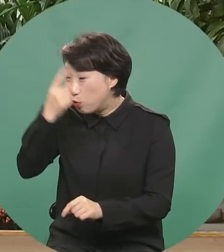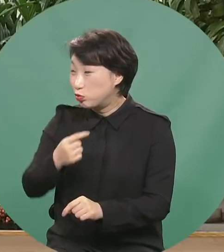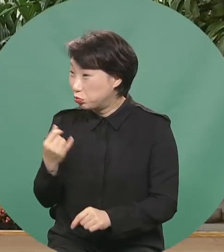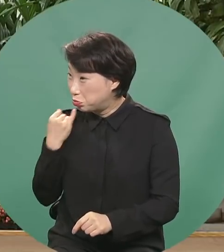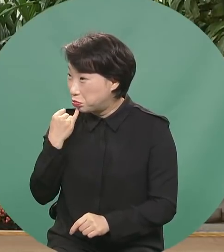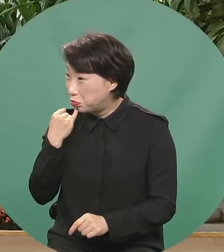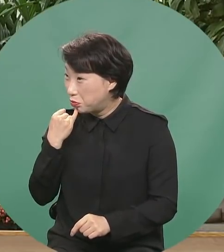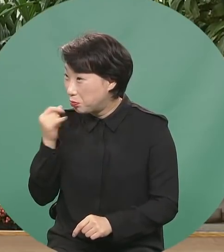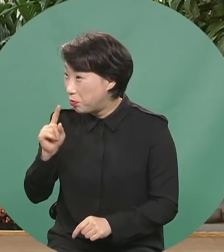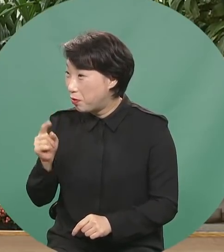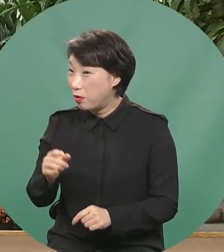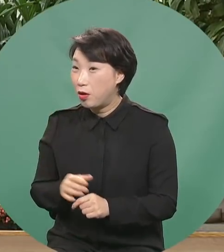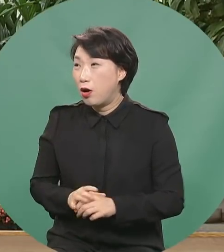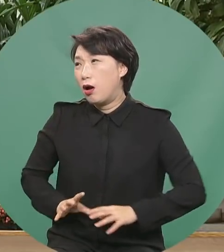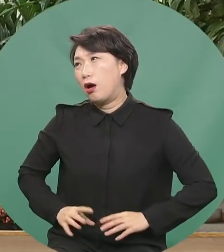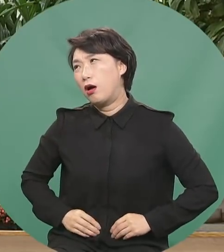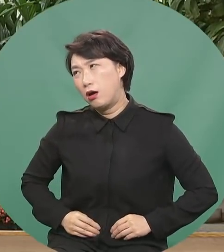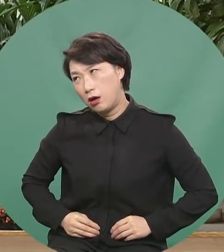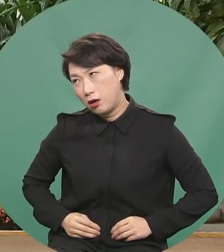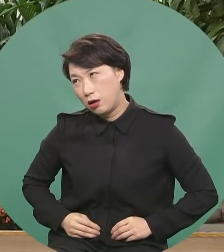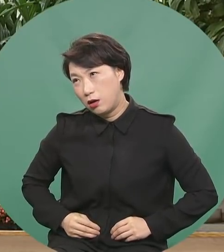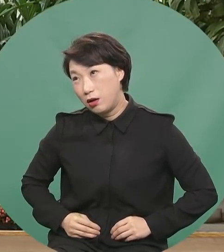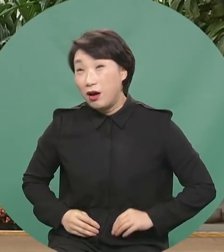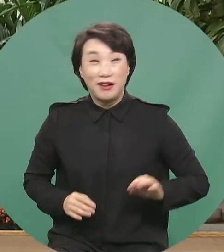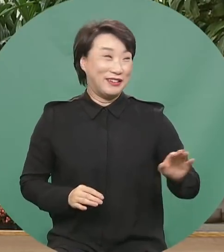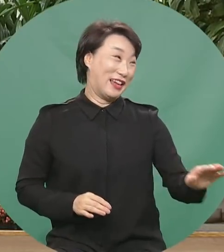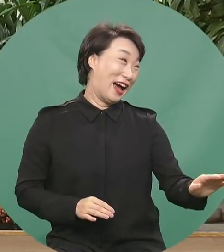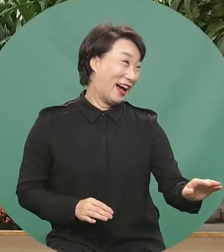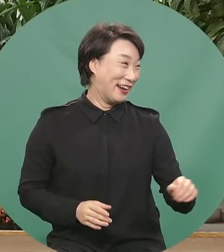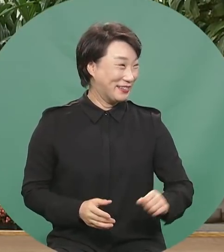멀쩡하냐, 우린 굶어서 이런데